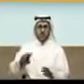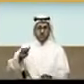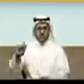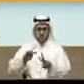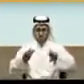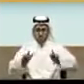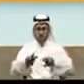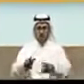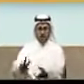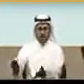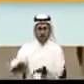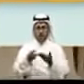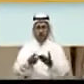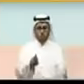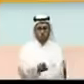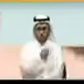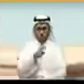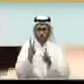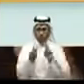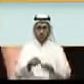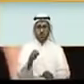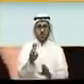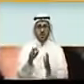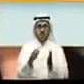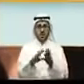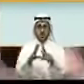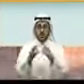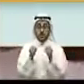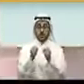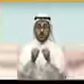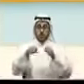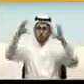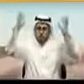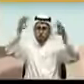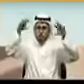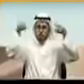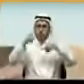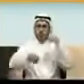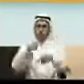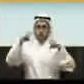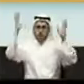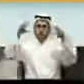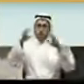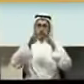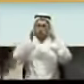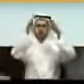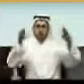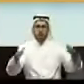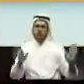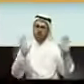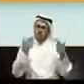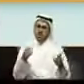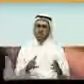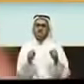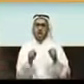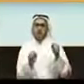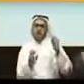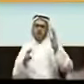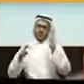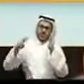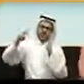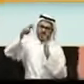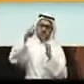والبحث والإنقاذ جارية، لكن القرى المتضررة تقع في مناطق جبلية والوصول إليها صعب بسبب